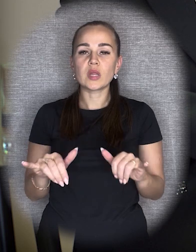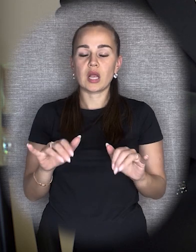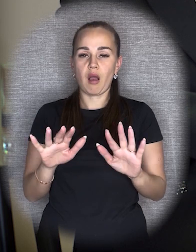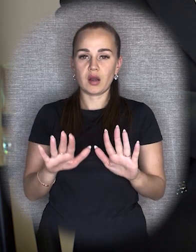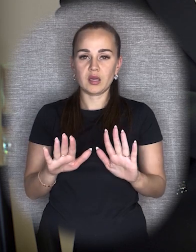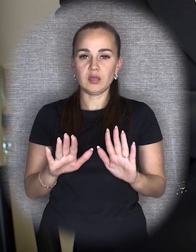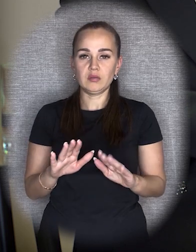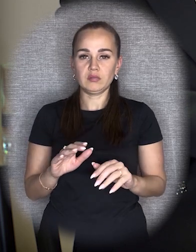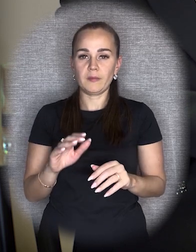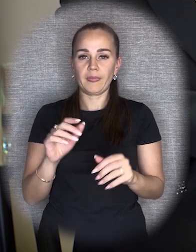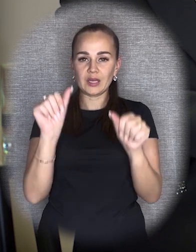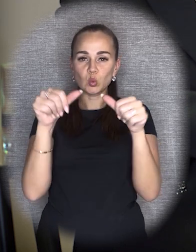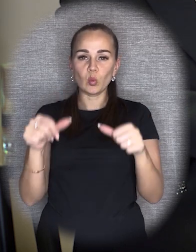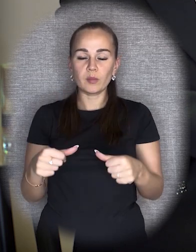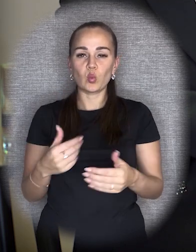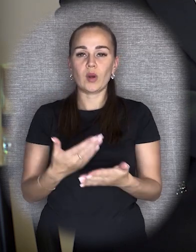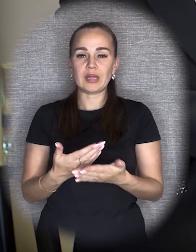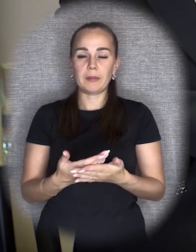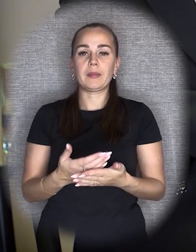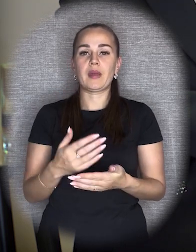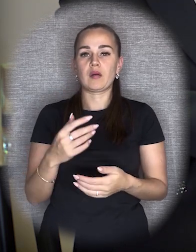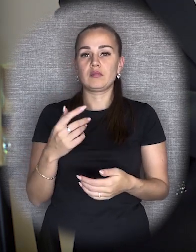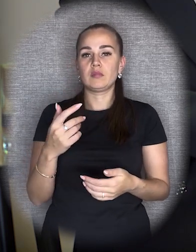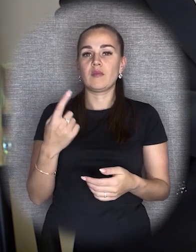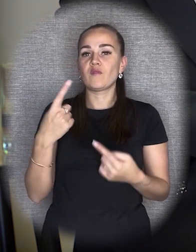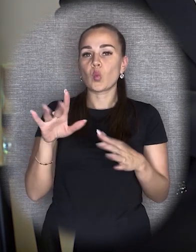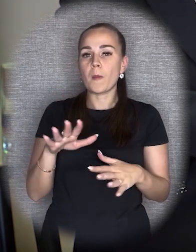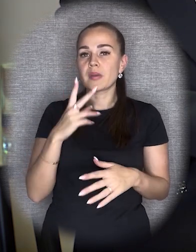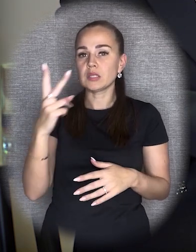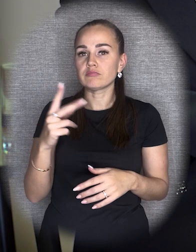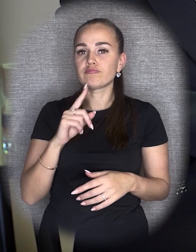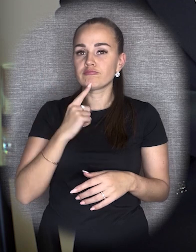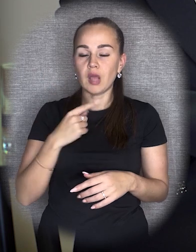ранних, принадлежащих авторству Каненкова. Второй критерий.